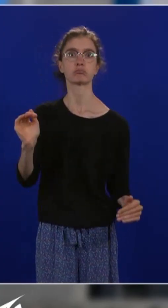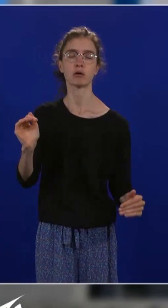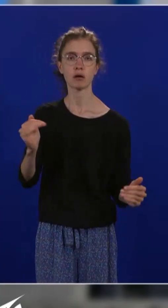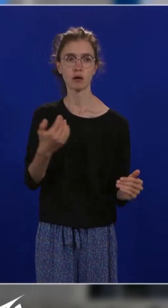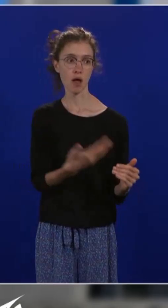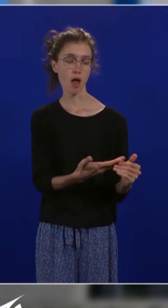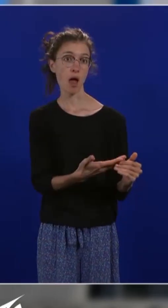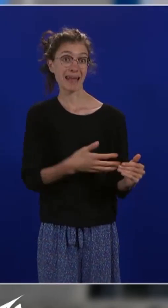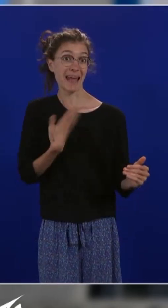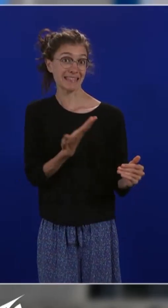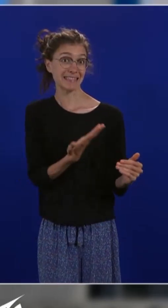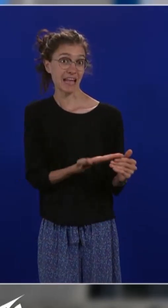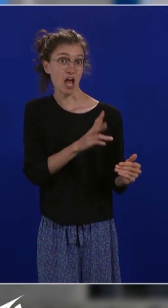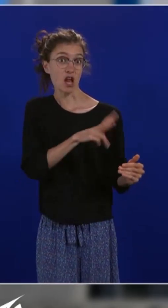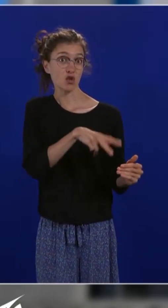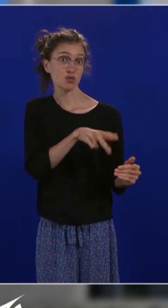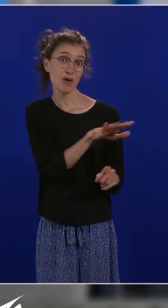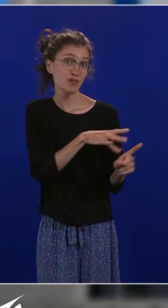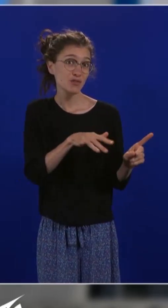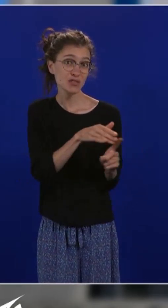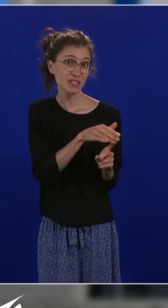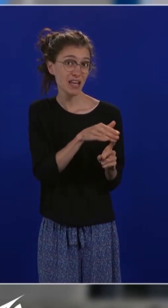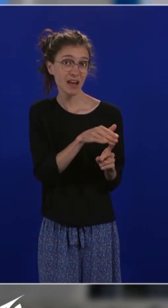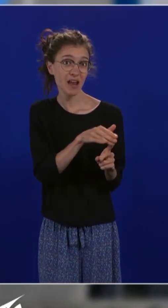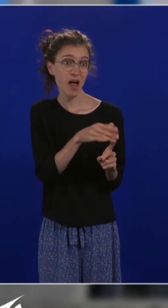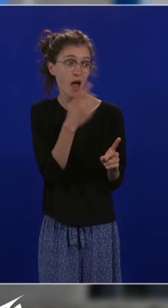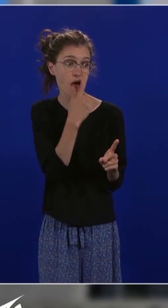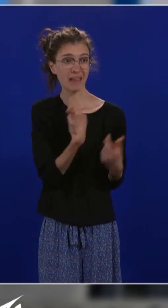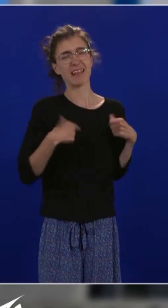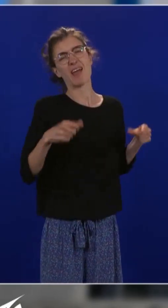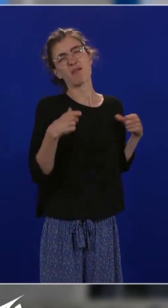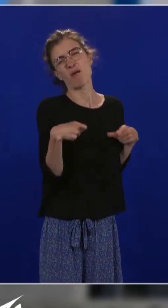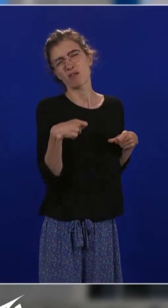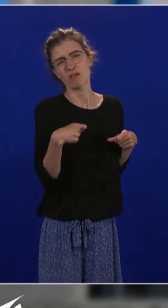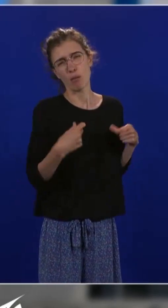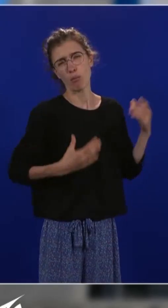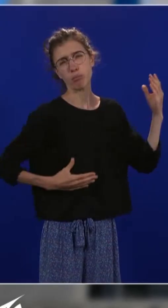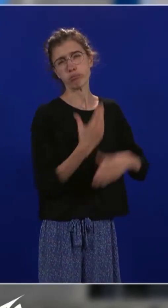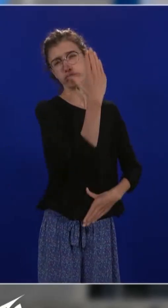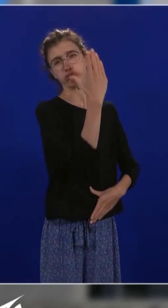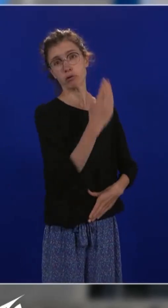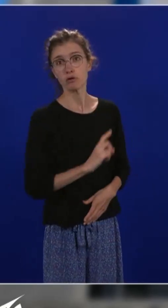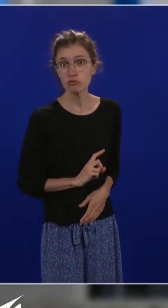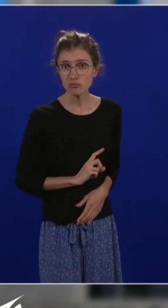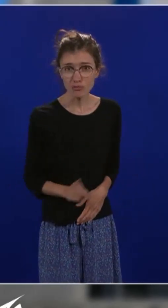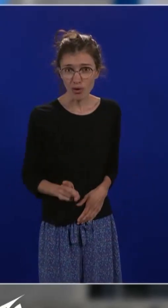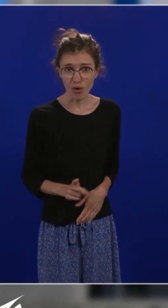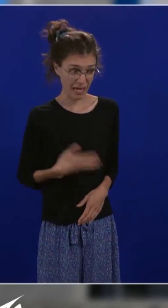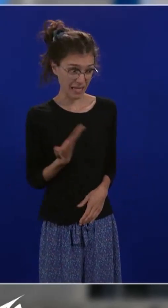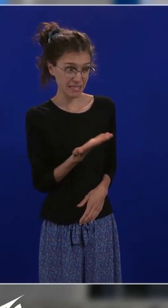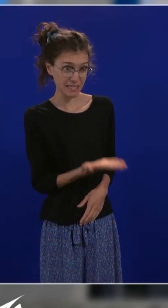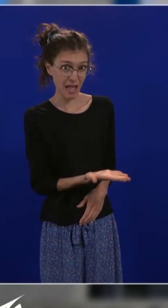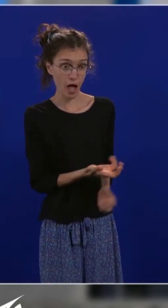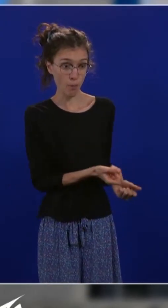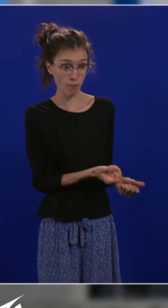logement social ne coûte pas un pognon de dingue. Et surtout, qu'il redonne bien plus de pouvoir d'achat